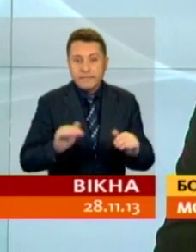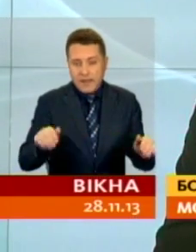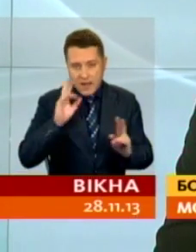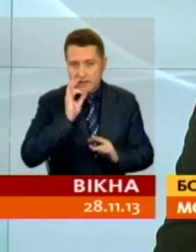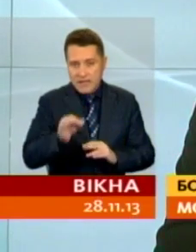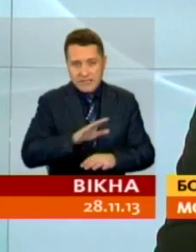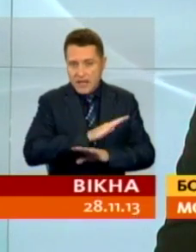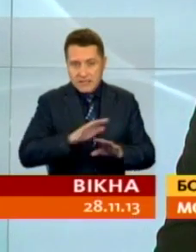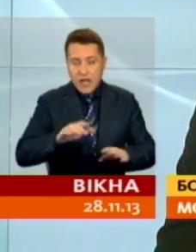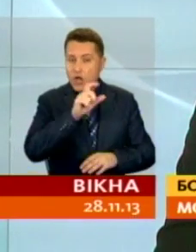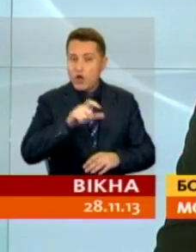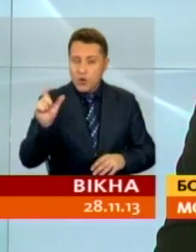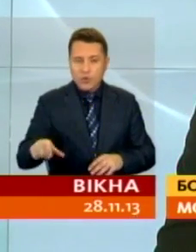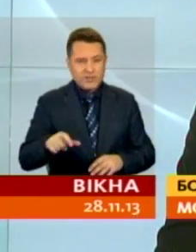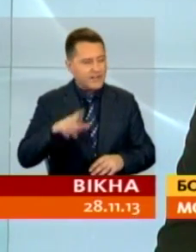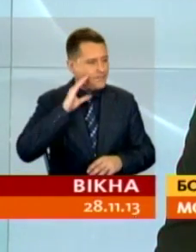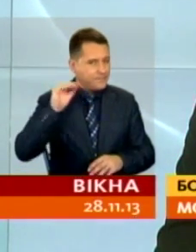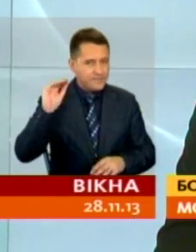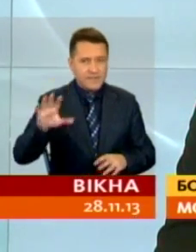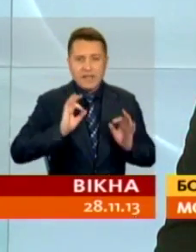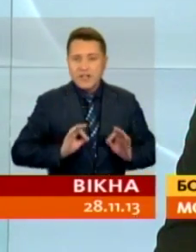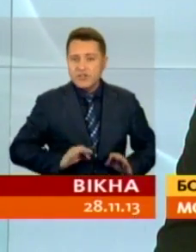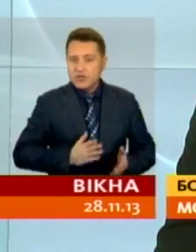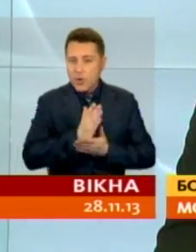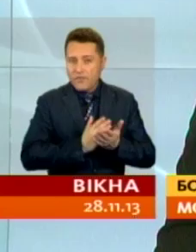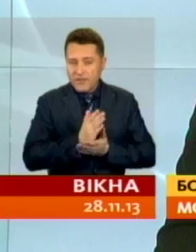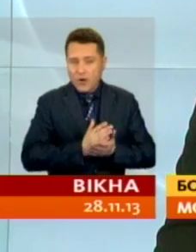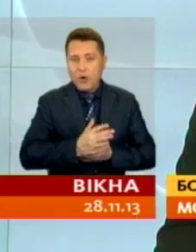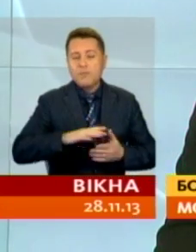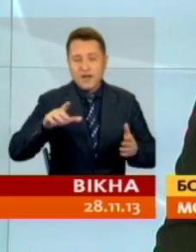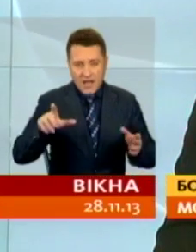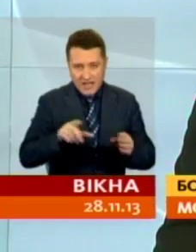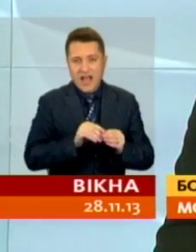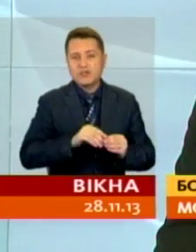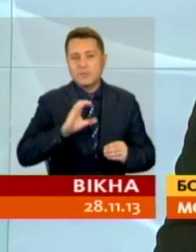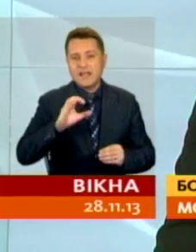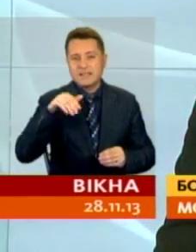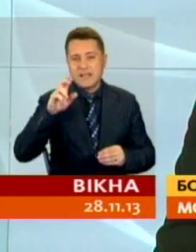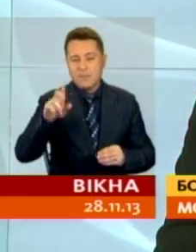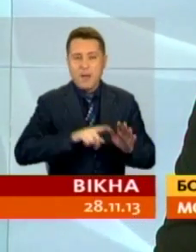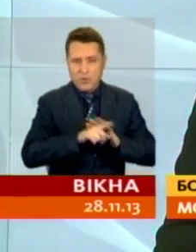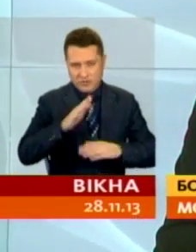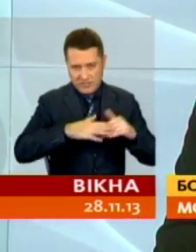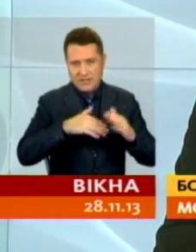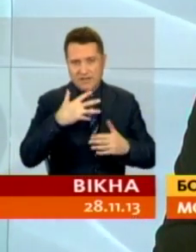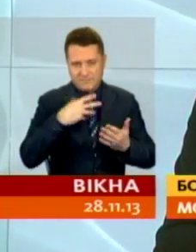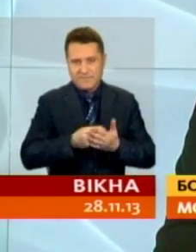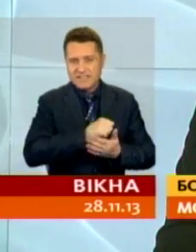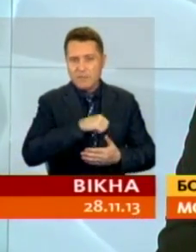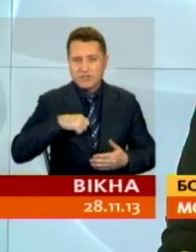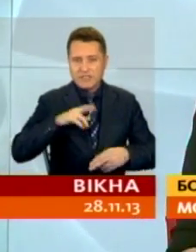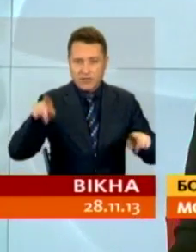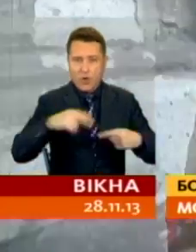Люди вирішили не покладатися на чиновників і разом із новим масштабним проєктом телеканалу СТБ почали реконструкцію будівлі